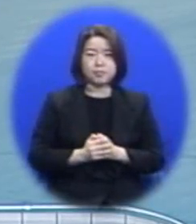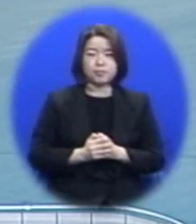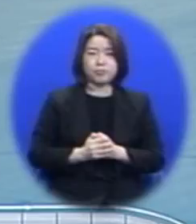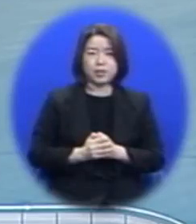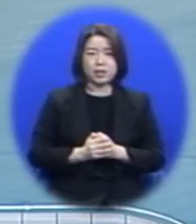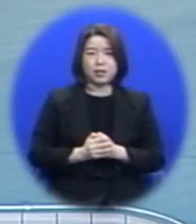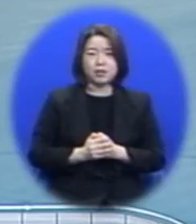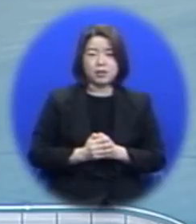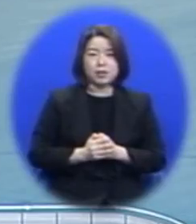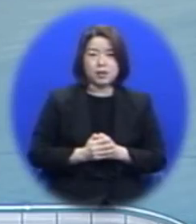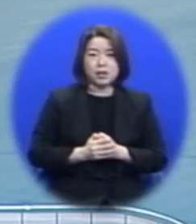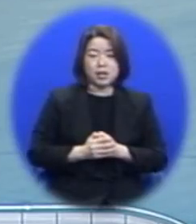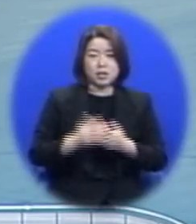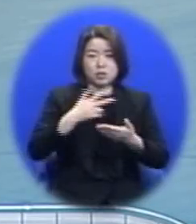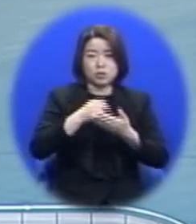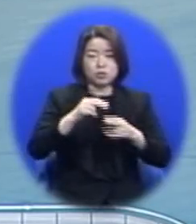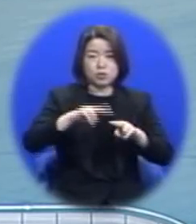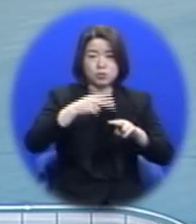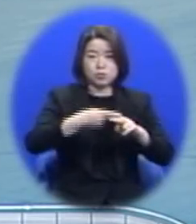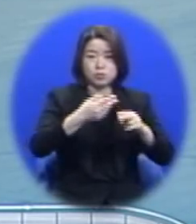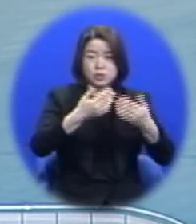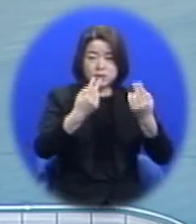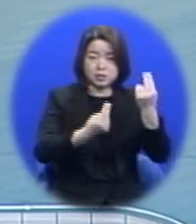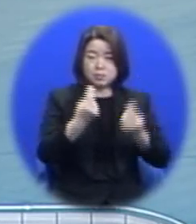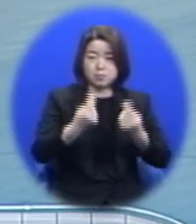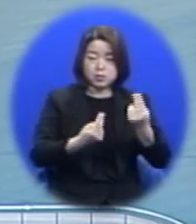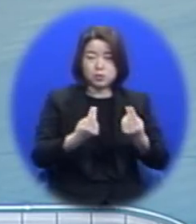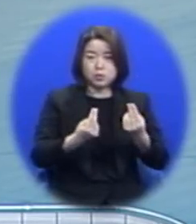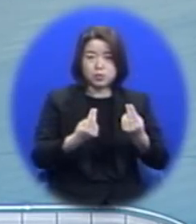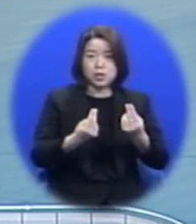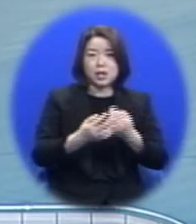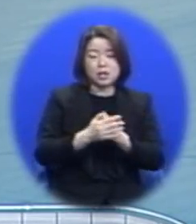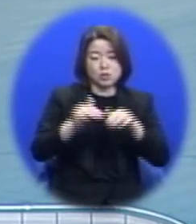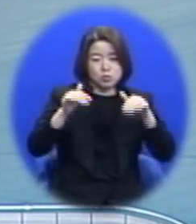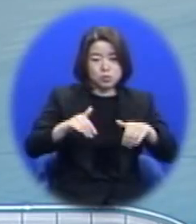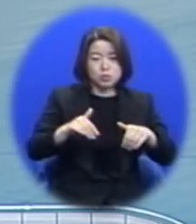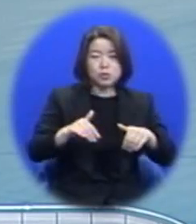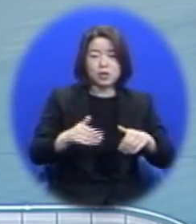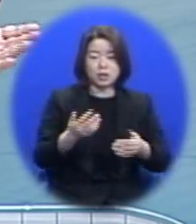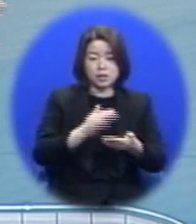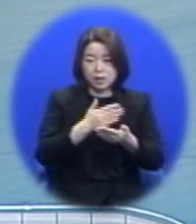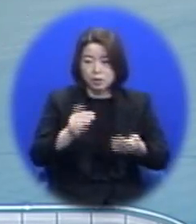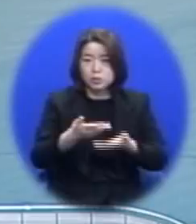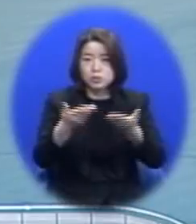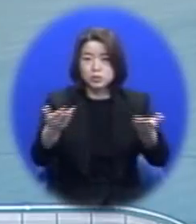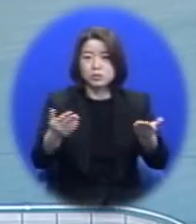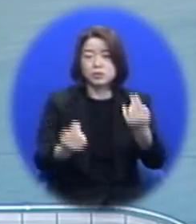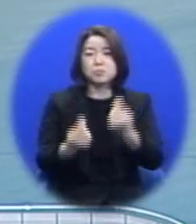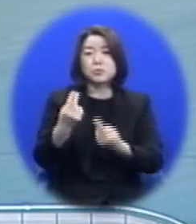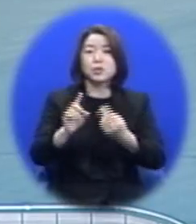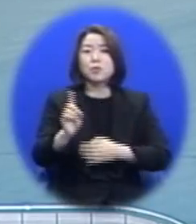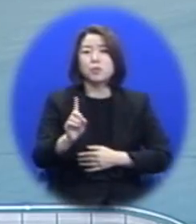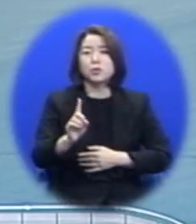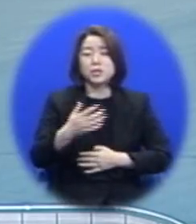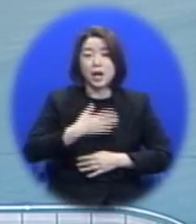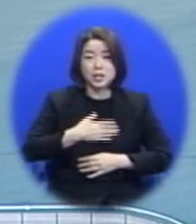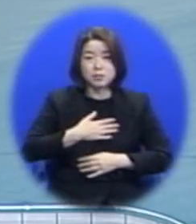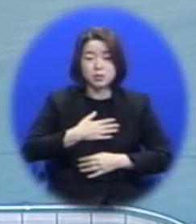달란트 비유에 다섯 달란트, 두 달란트 받았던 종에게 주어진 상급이 뭔지 아십니까? 주인의 즐거움에